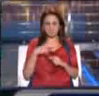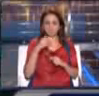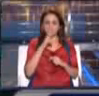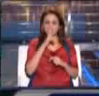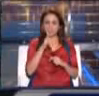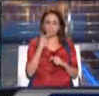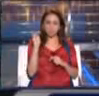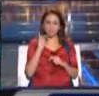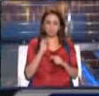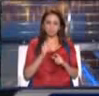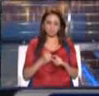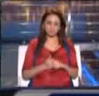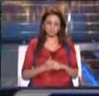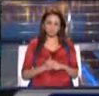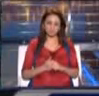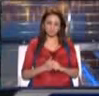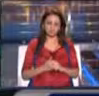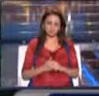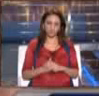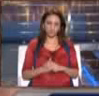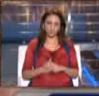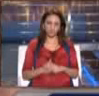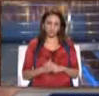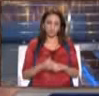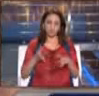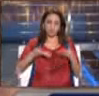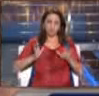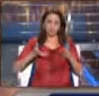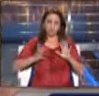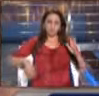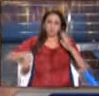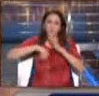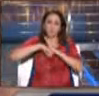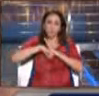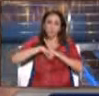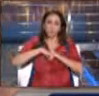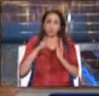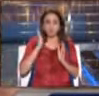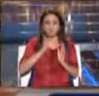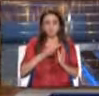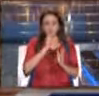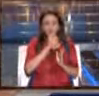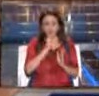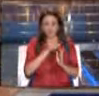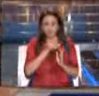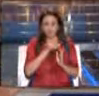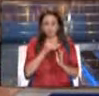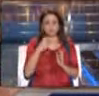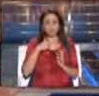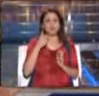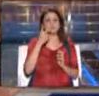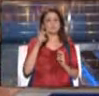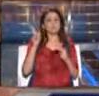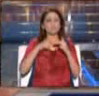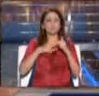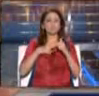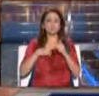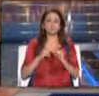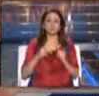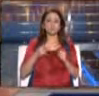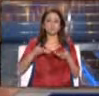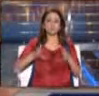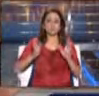فكره هو ان لعيب الكوره ينفع يبقى اعلامي، فانا معترض عليها قوي دي. يعني اصل لعيب الكوره